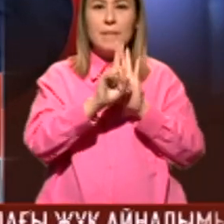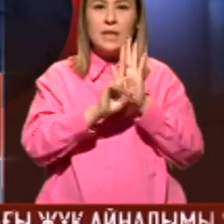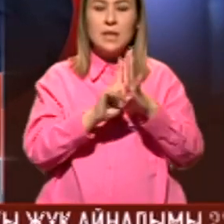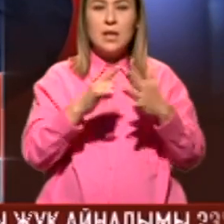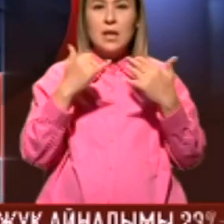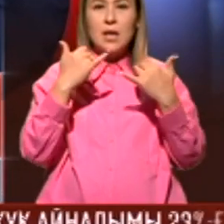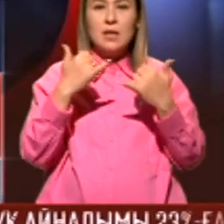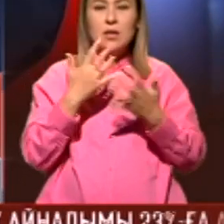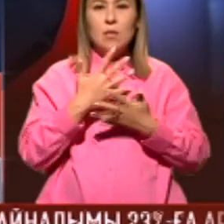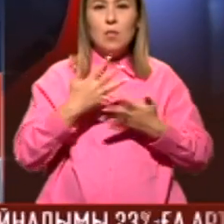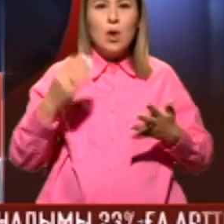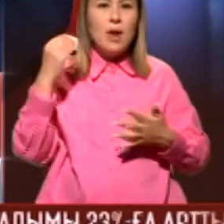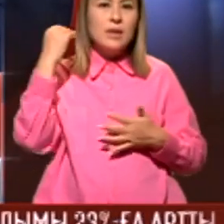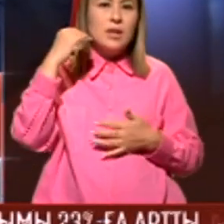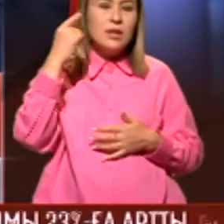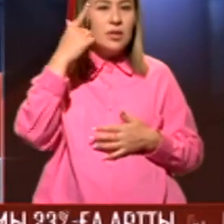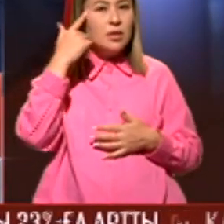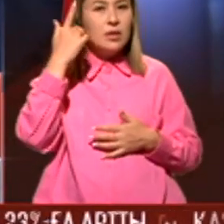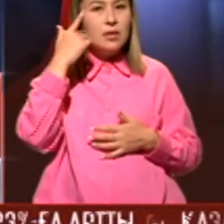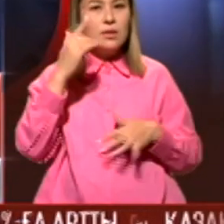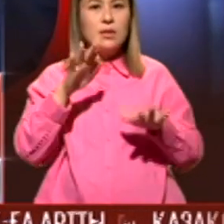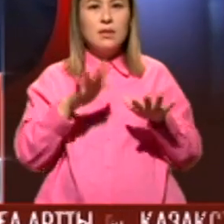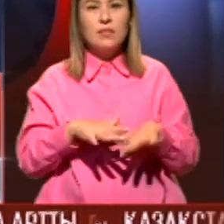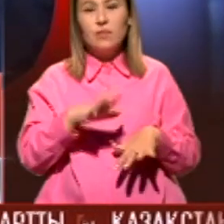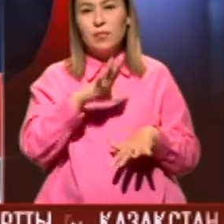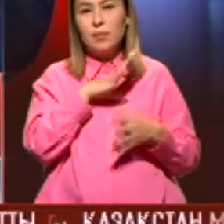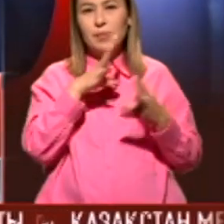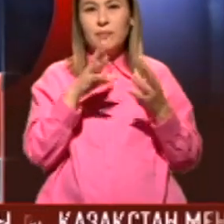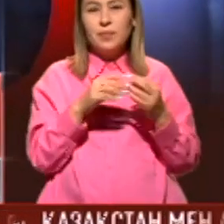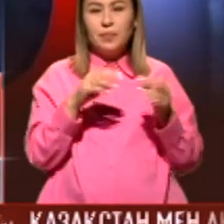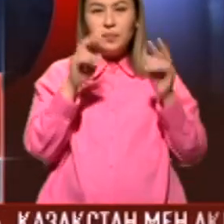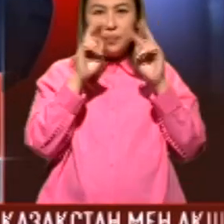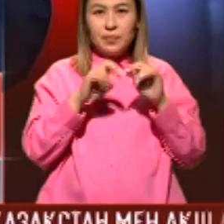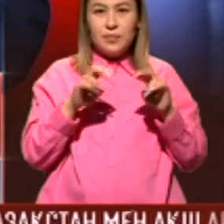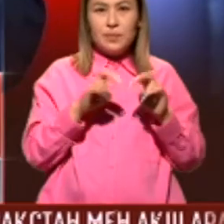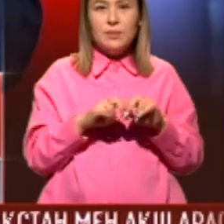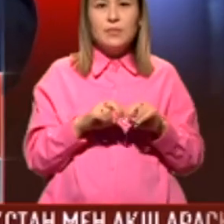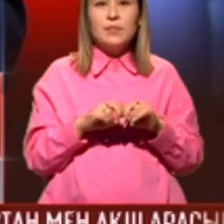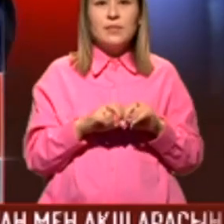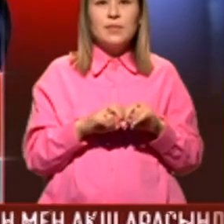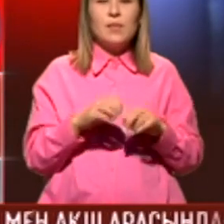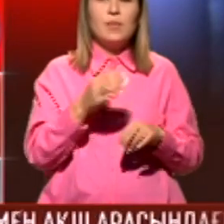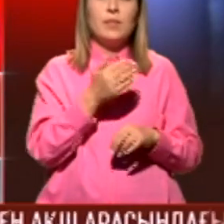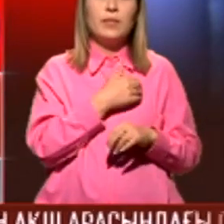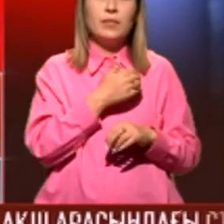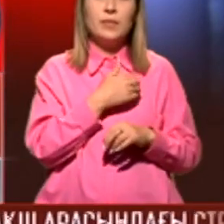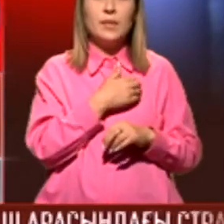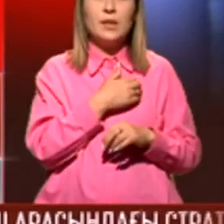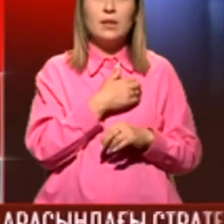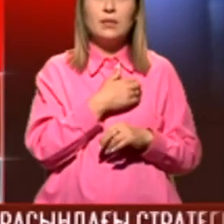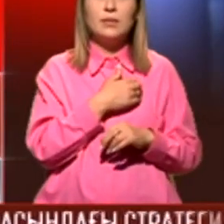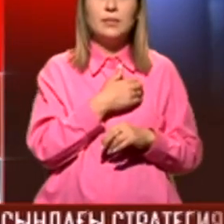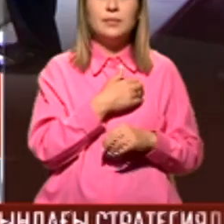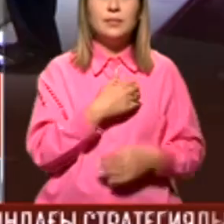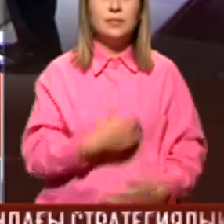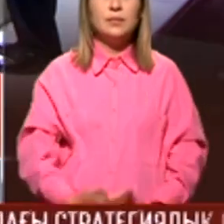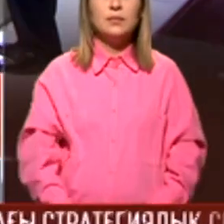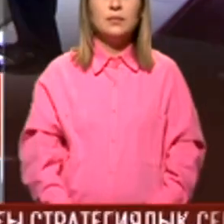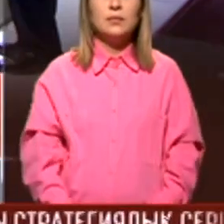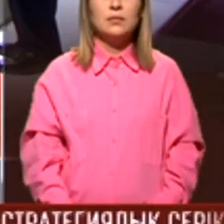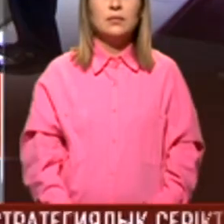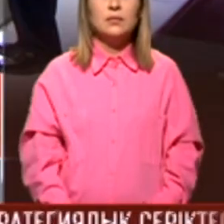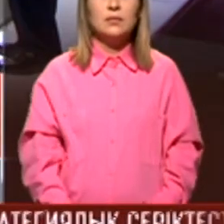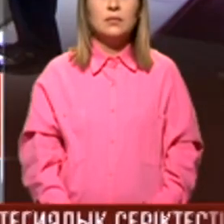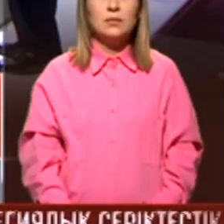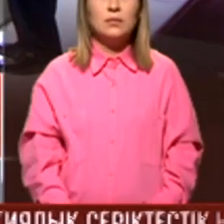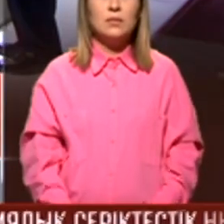қазір әсіресе тәжік пен қырғыз ағайындар кішкене зерделесе екен деген ниет бар. Бір жеріңді бер, басқа жеріңді ал деген сияқты.